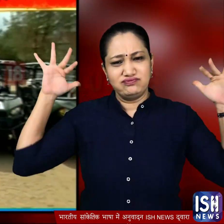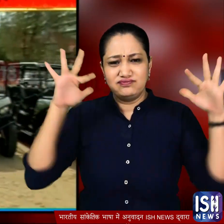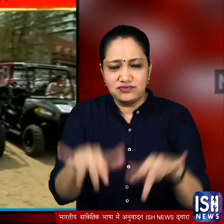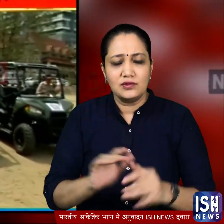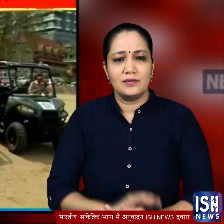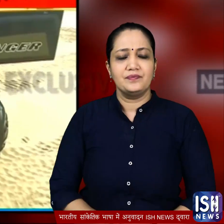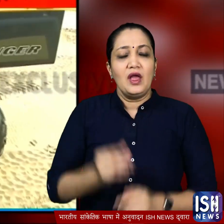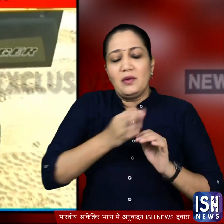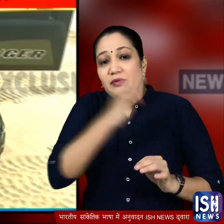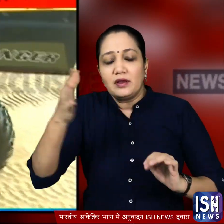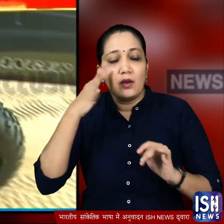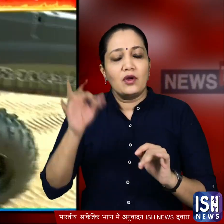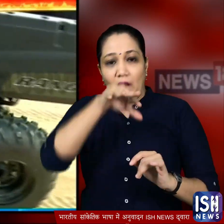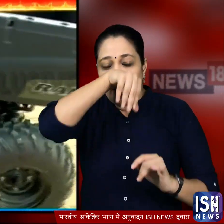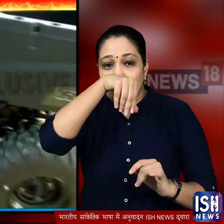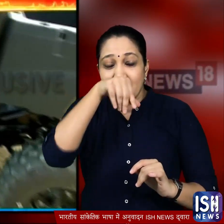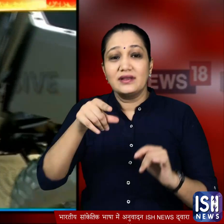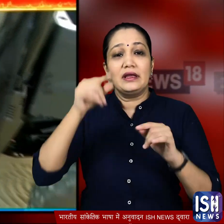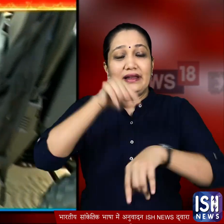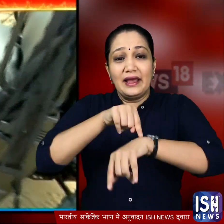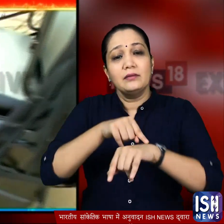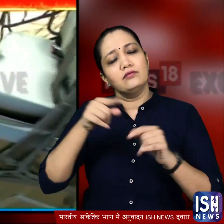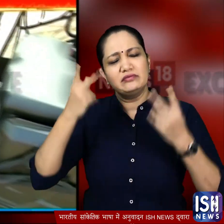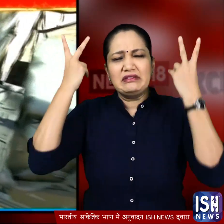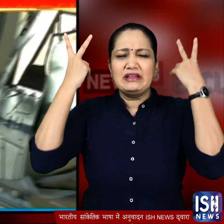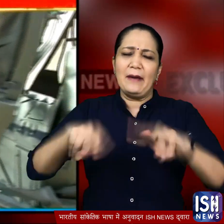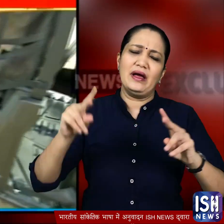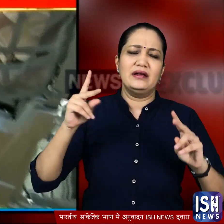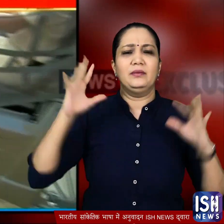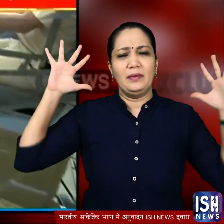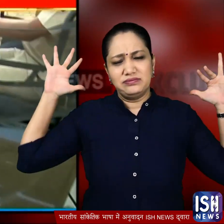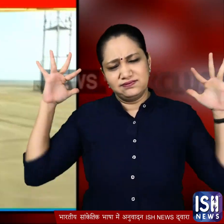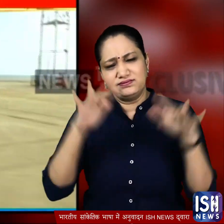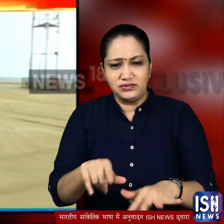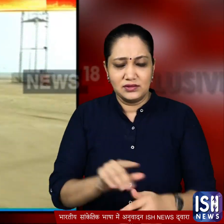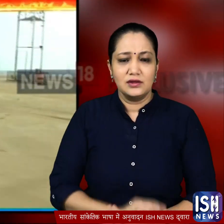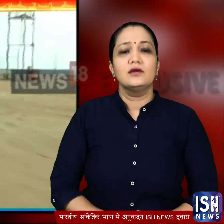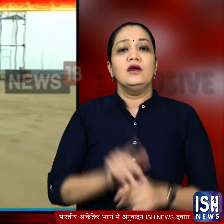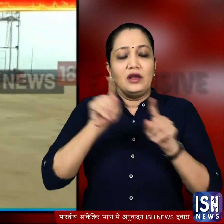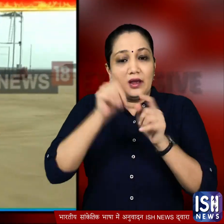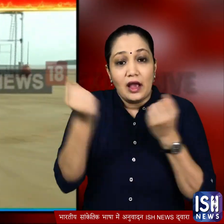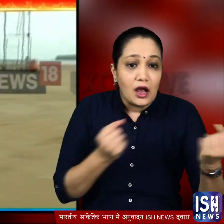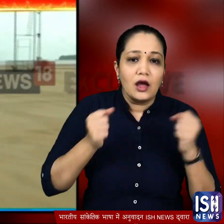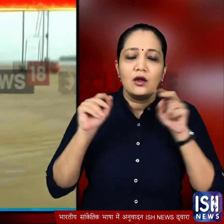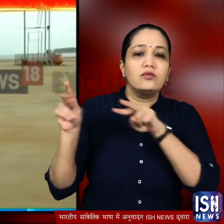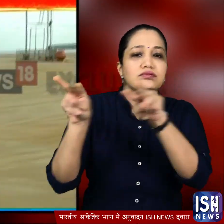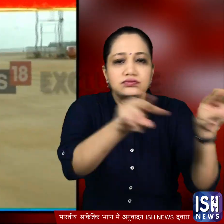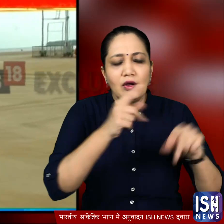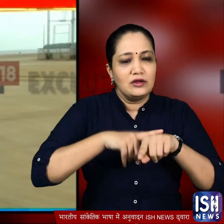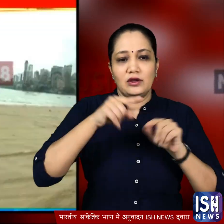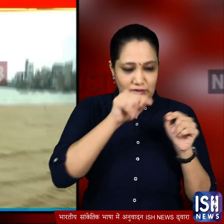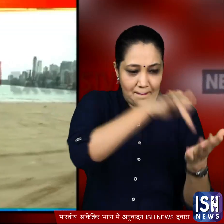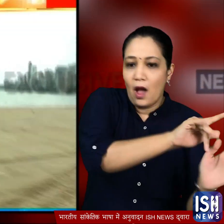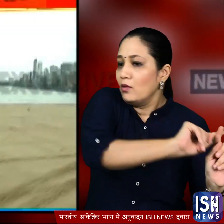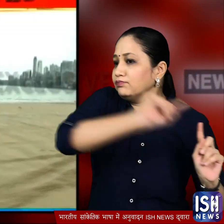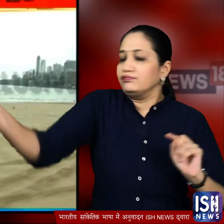भारी भीड़ जमा होती है। खासतौर पर गणेश विसर्जन जैसे मौकों पर तो हुजूम बेकाबू होने लगता है, लेकिन इन गाड़ियों की मदद से पुलिस वाले पल भर